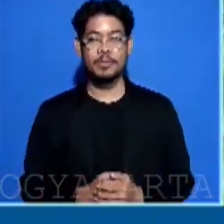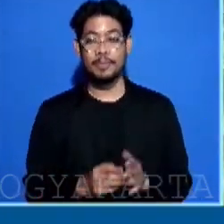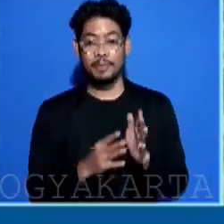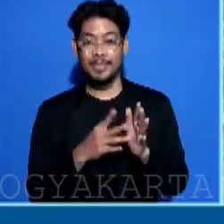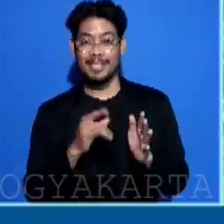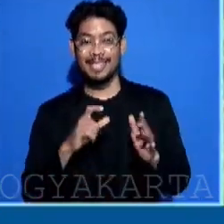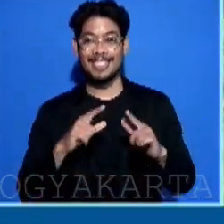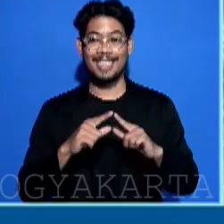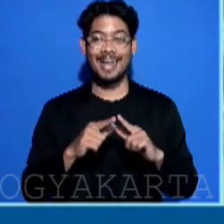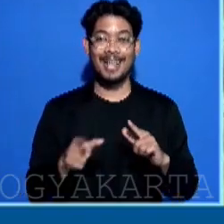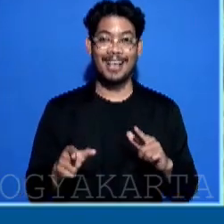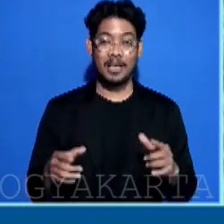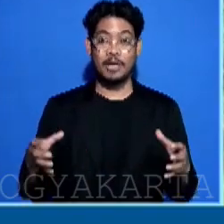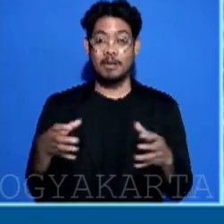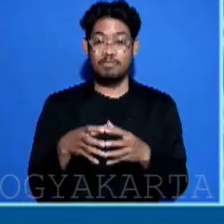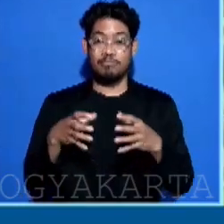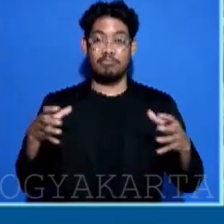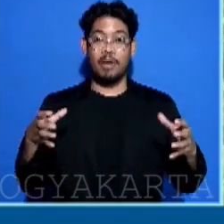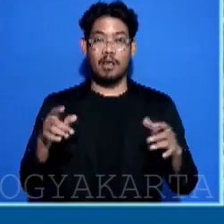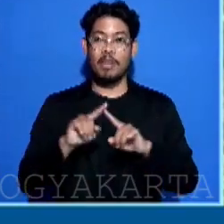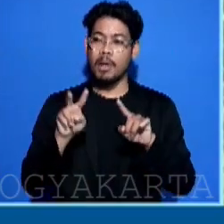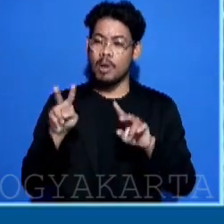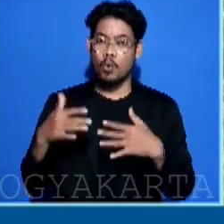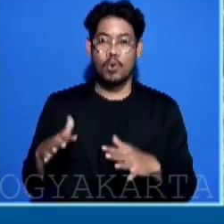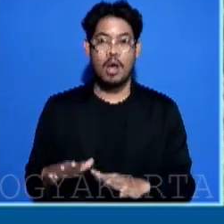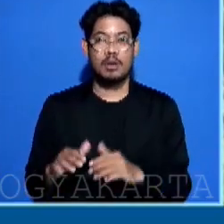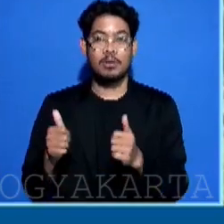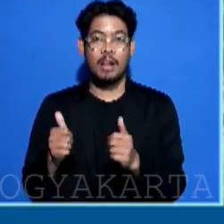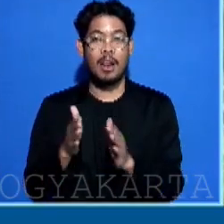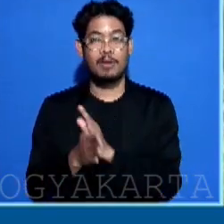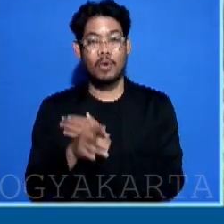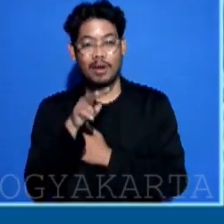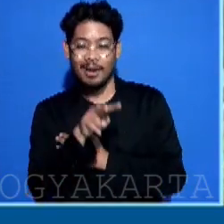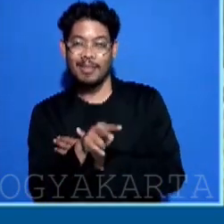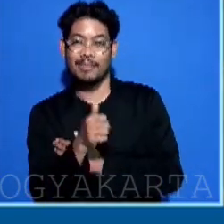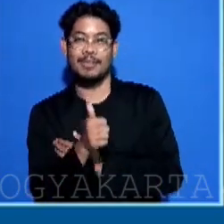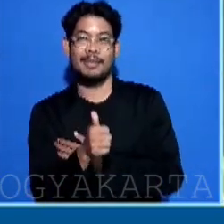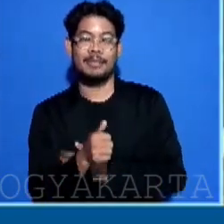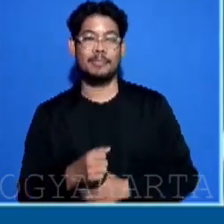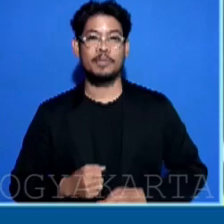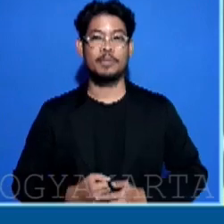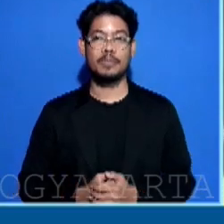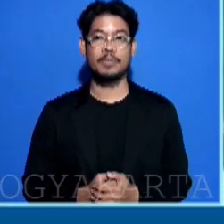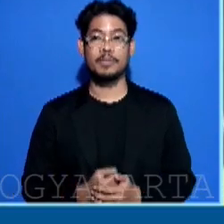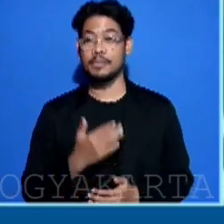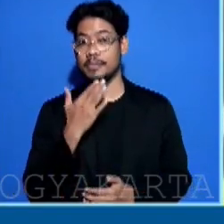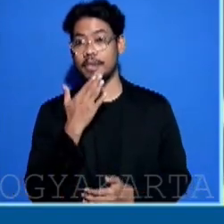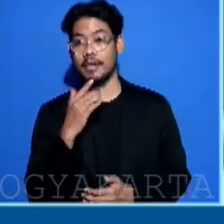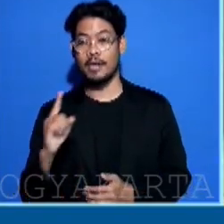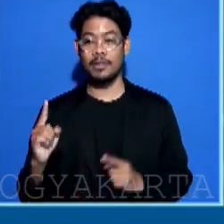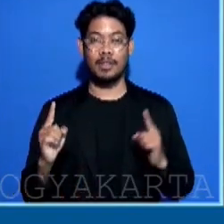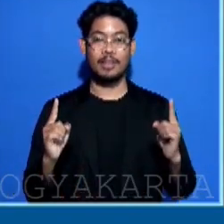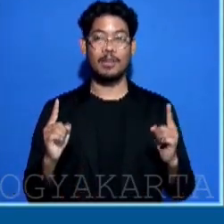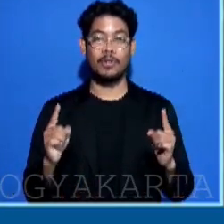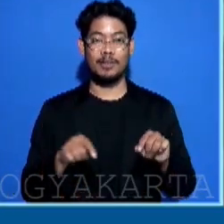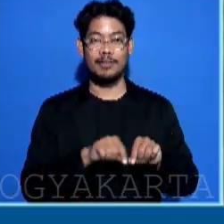ngrembuyung Ugi ketingal Sae menawi dipun pirsani sawetawis jarak tanem antawisipun setunggal Wit kalian Wit sanesipun